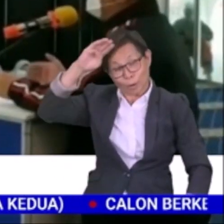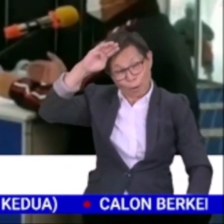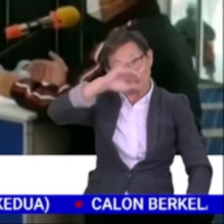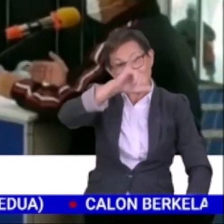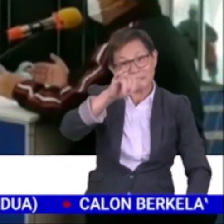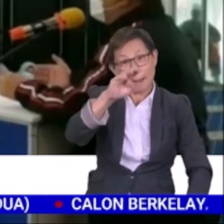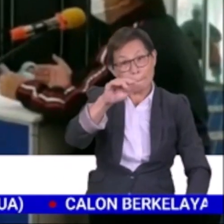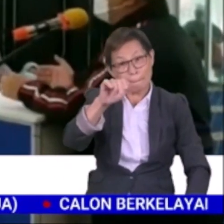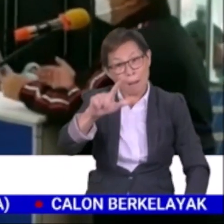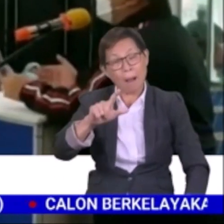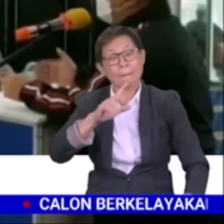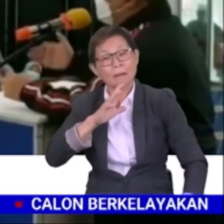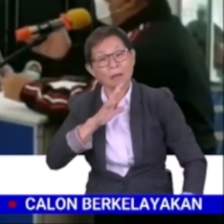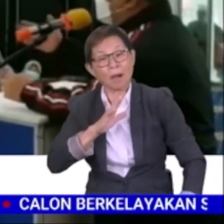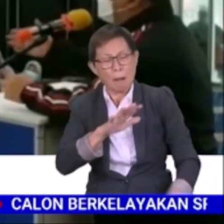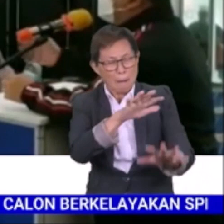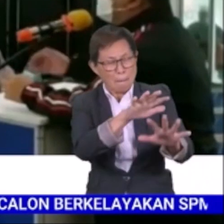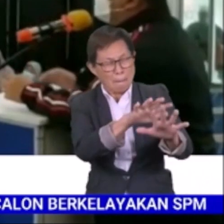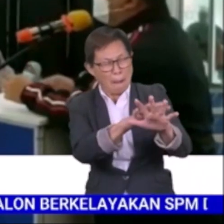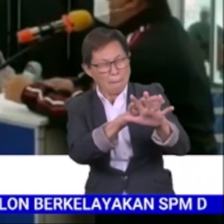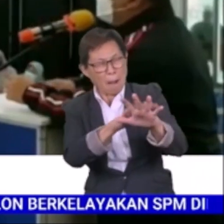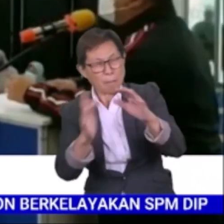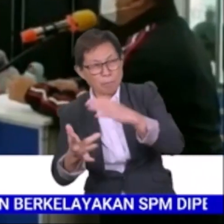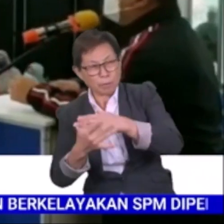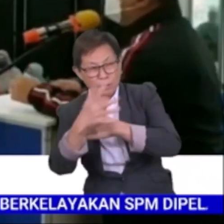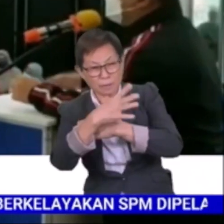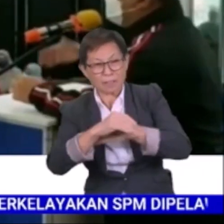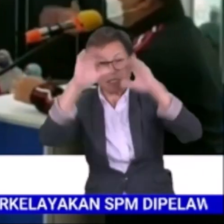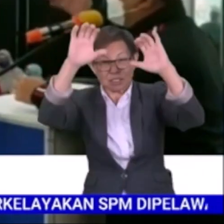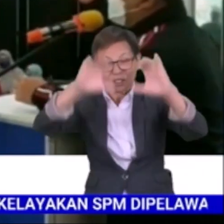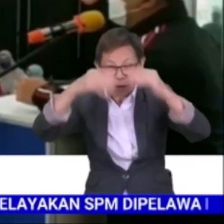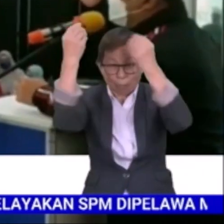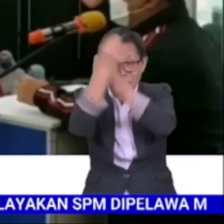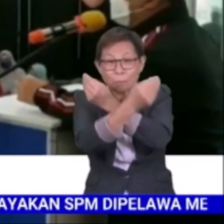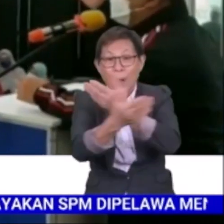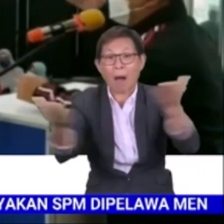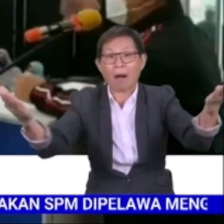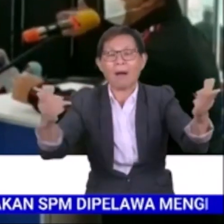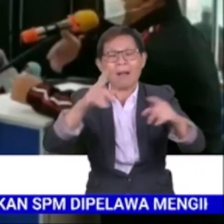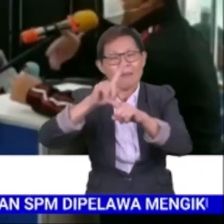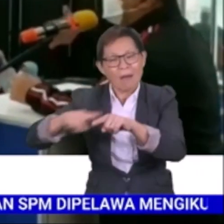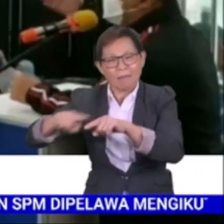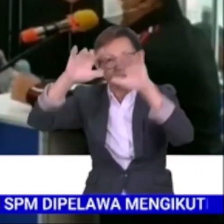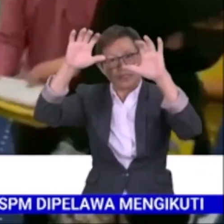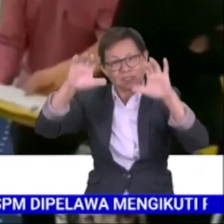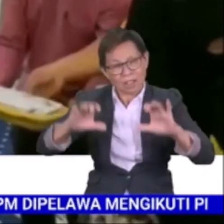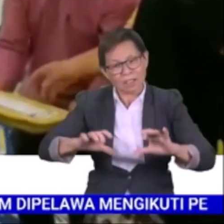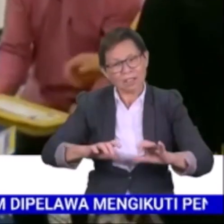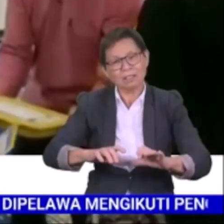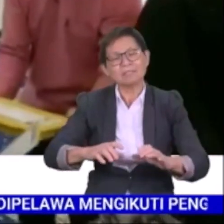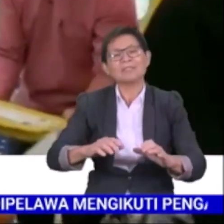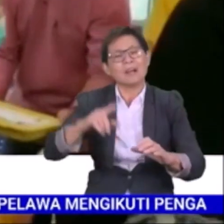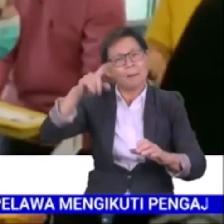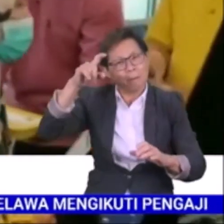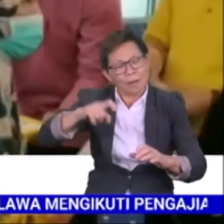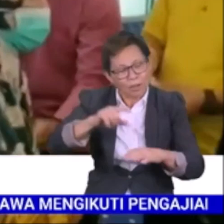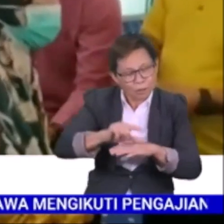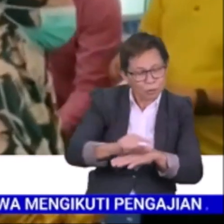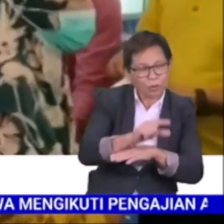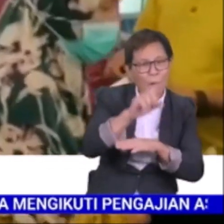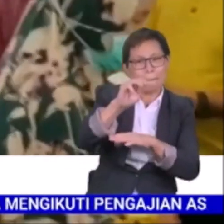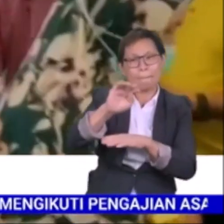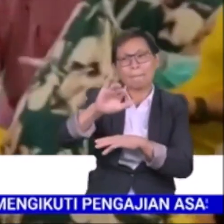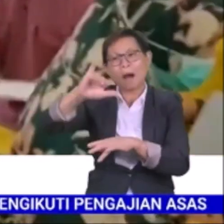Jamalulail bertitah dengan kepesatan teknologi dan medium penyampaian maklumat, pelbagai kaedah dan cara wajar digunakan